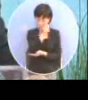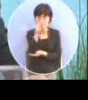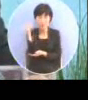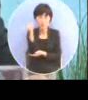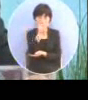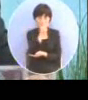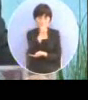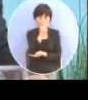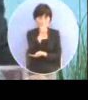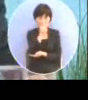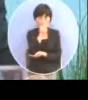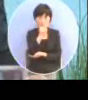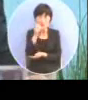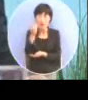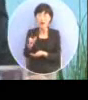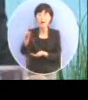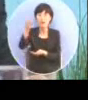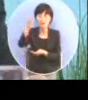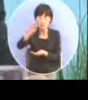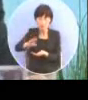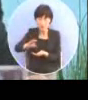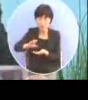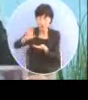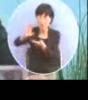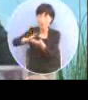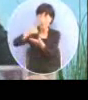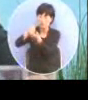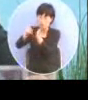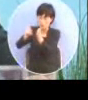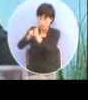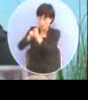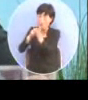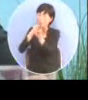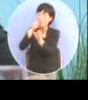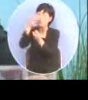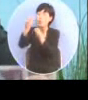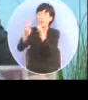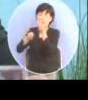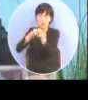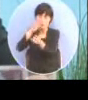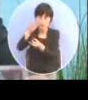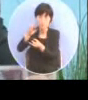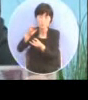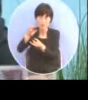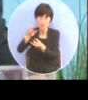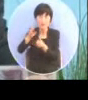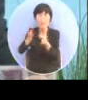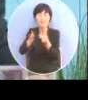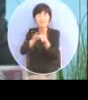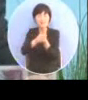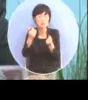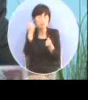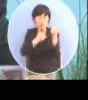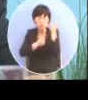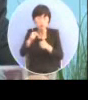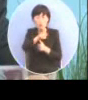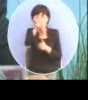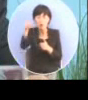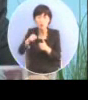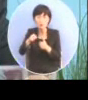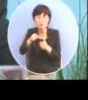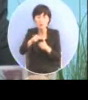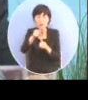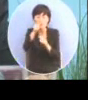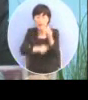가지고 구원받은 자를 하나님은 멸망시킬 수 없다는 거예요. Dù chúng ta có rung động hoặc là đôi khi gặp khó khăn, nhưng mà chúng ta nắm chắc lời của